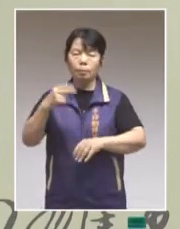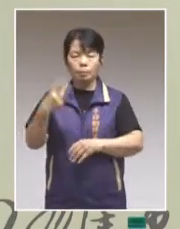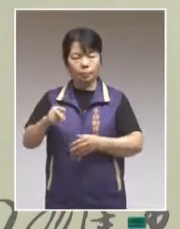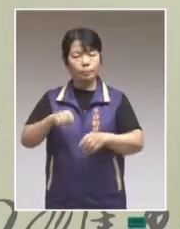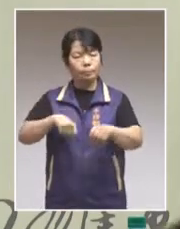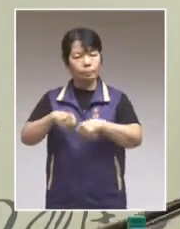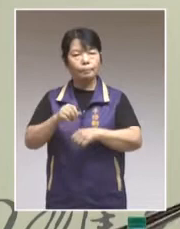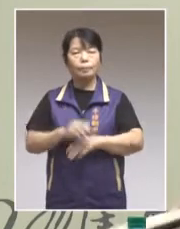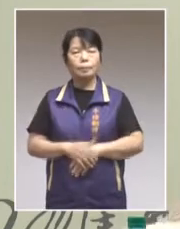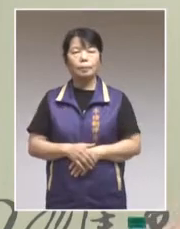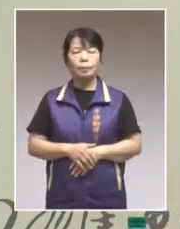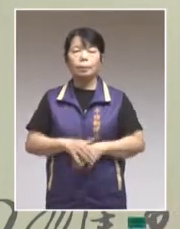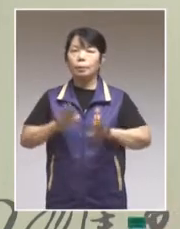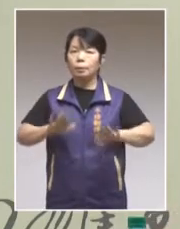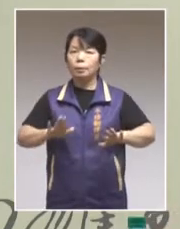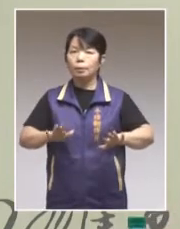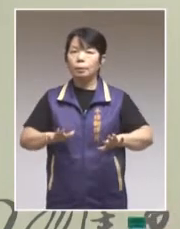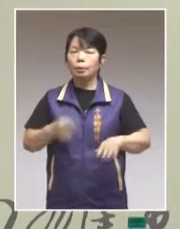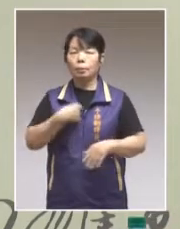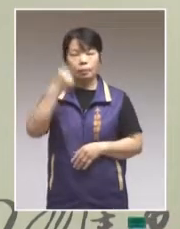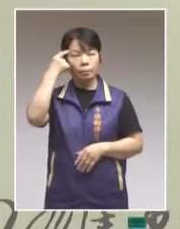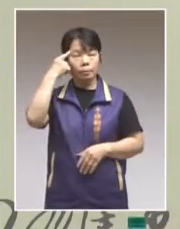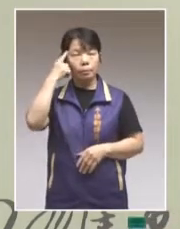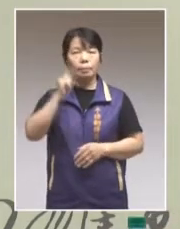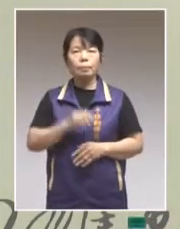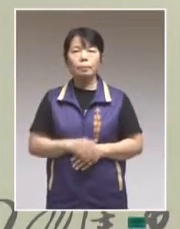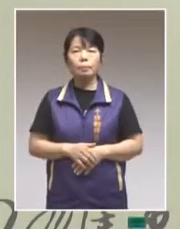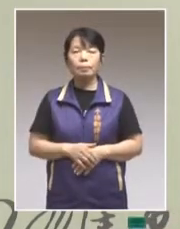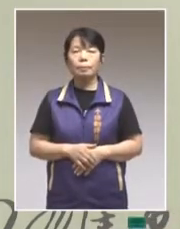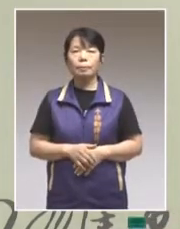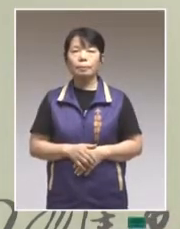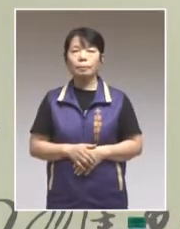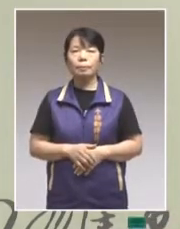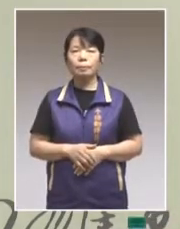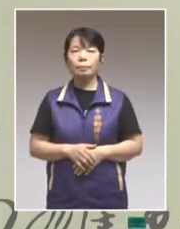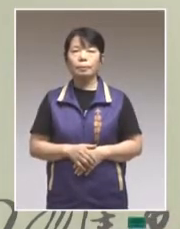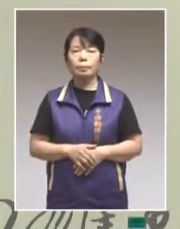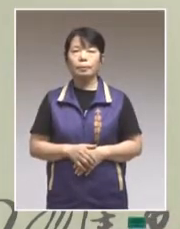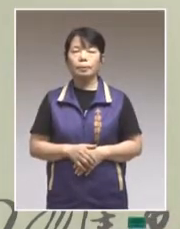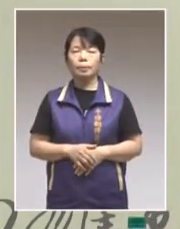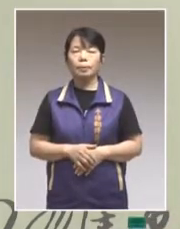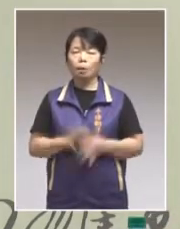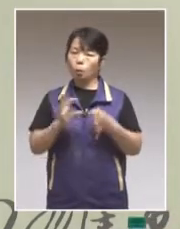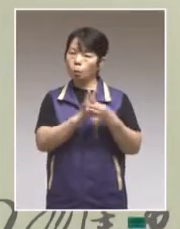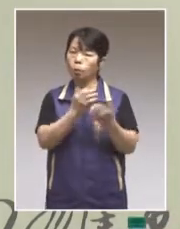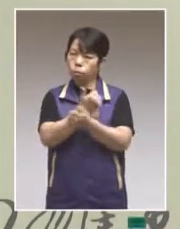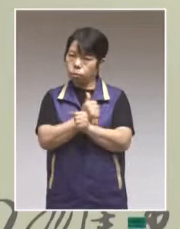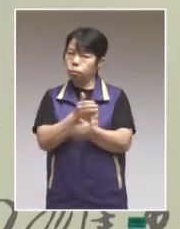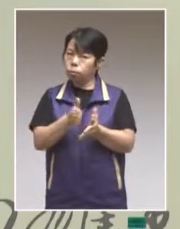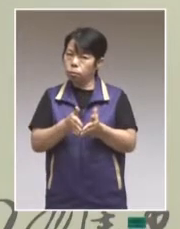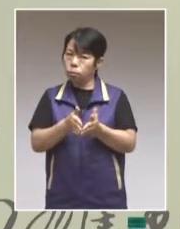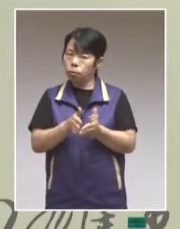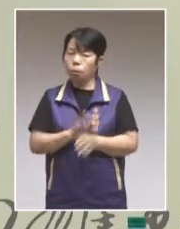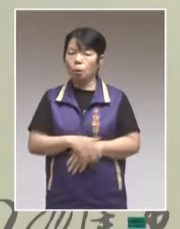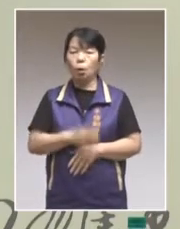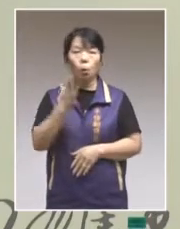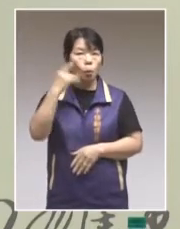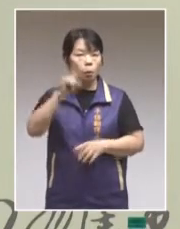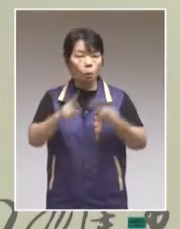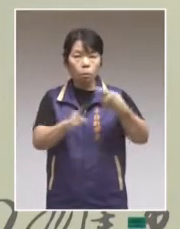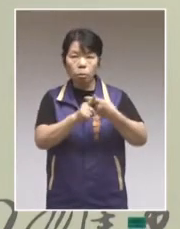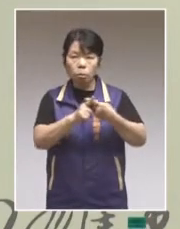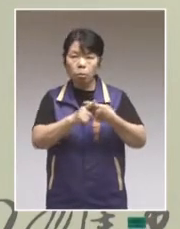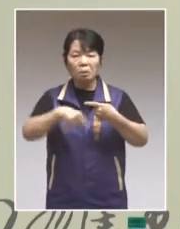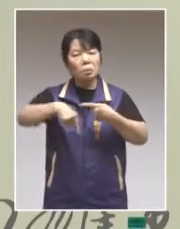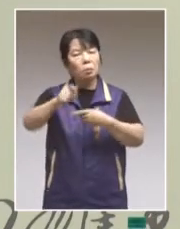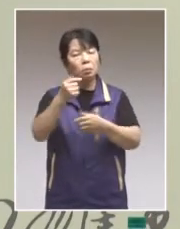想站在我的想法啦，就是这个因为要考试嘛，那你只要确诊你就没有办法